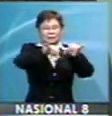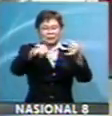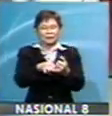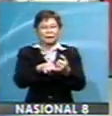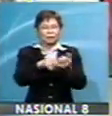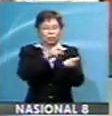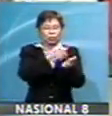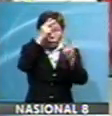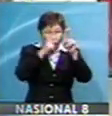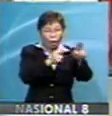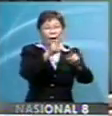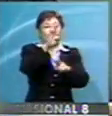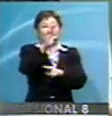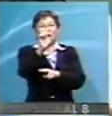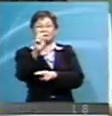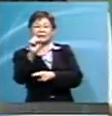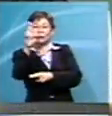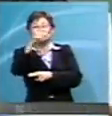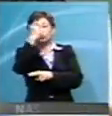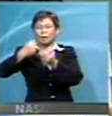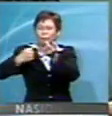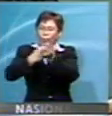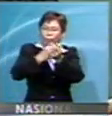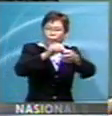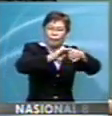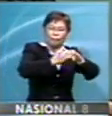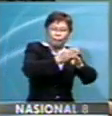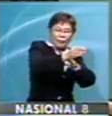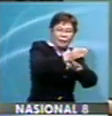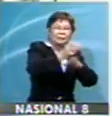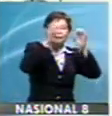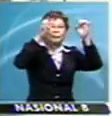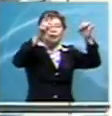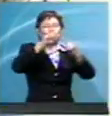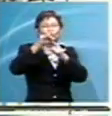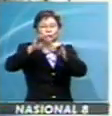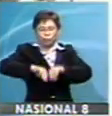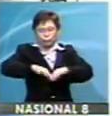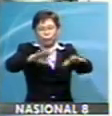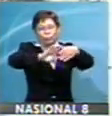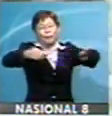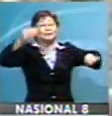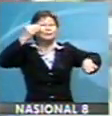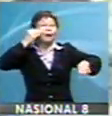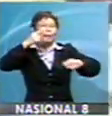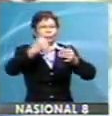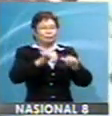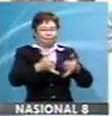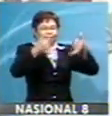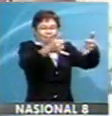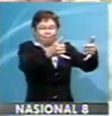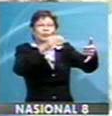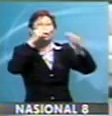bfsu atas sumbangan besar beliau dalam bidang pendidikan khususnya pengembangan bahasa Melayu dengan pengiktirafan itu Tan Sri